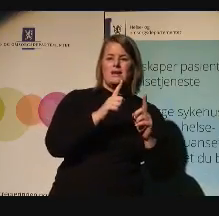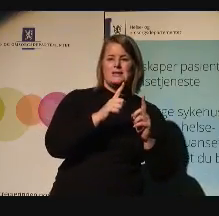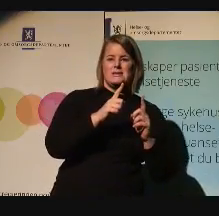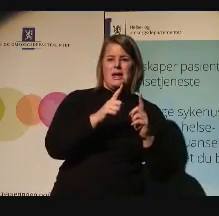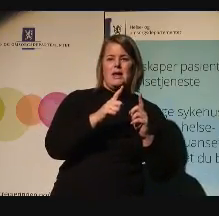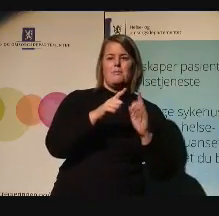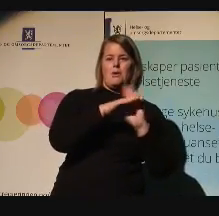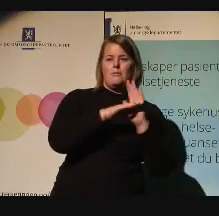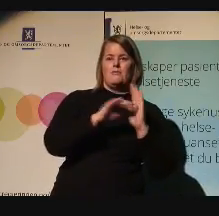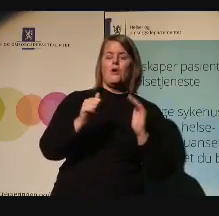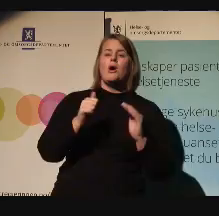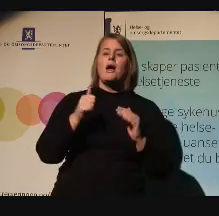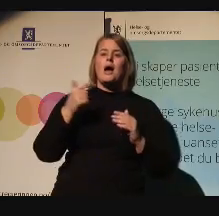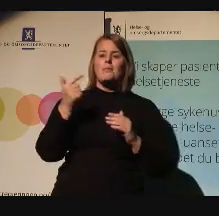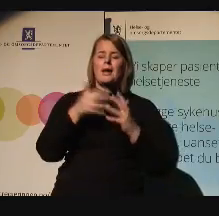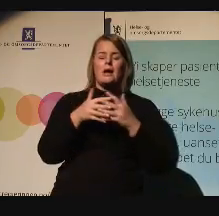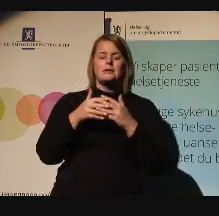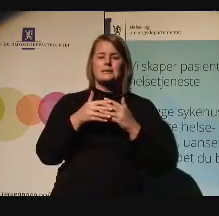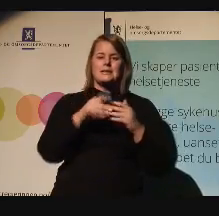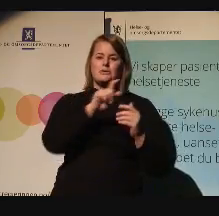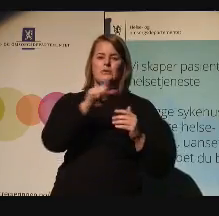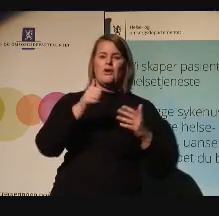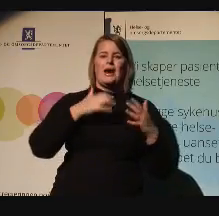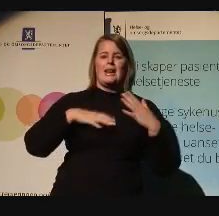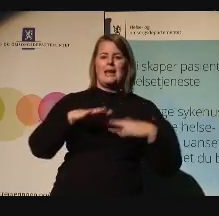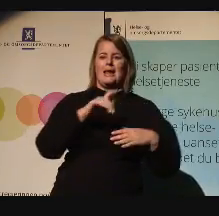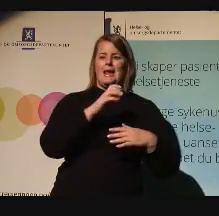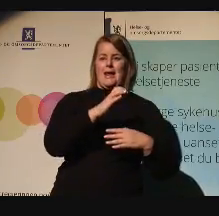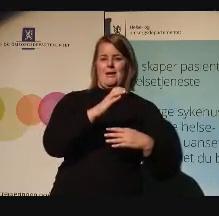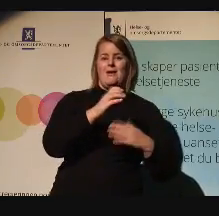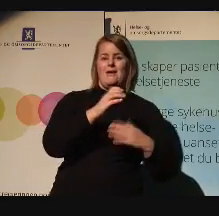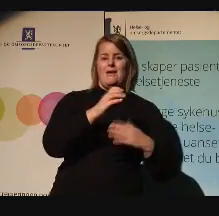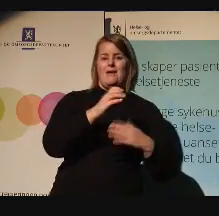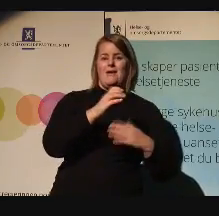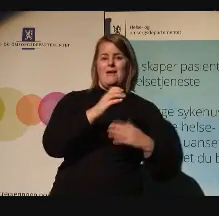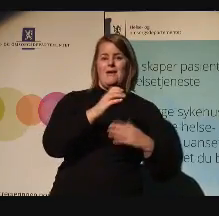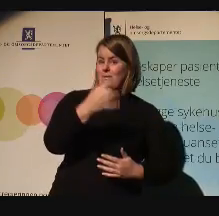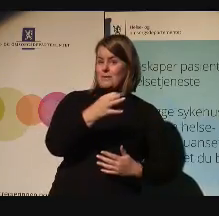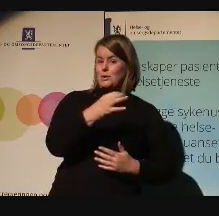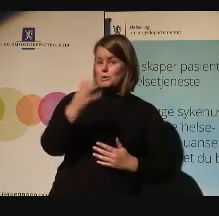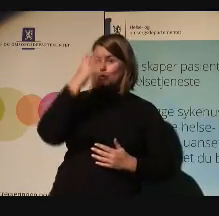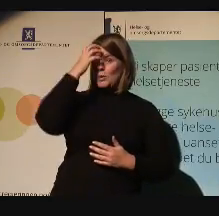amerikanske Institute for Healthcare Improvement til verdi av 150 000 kroner.